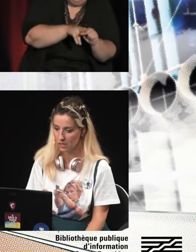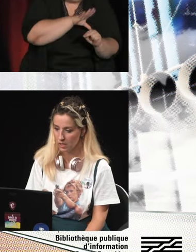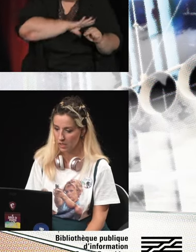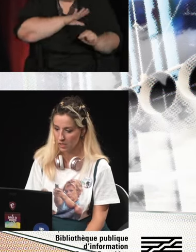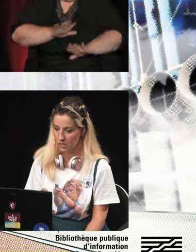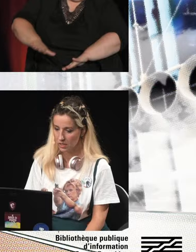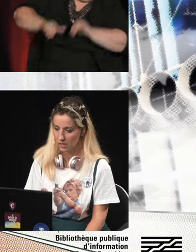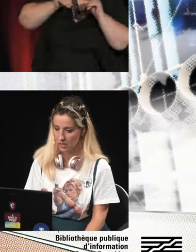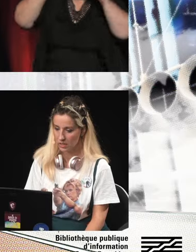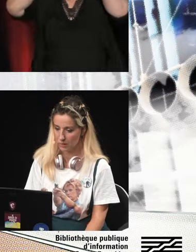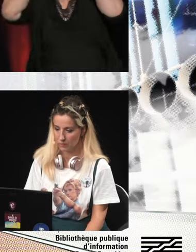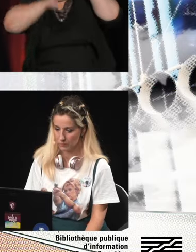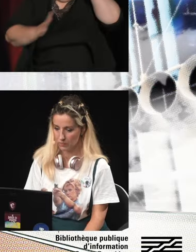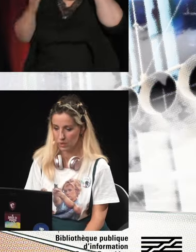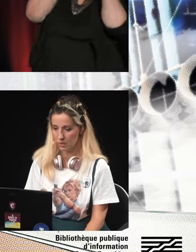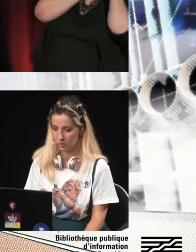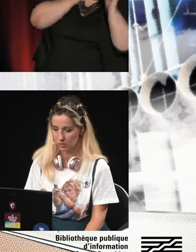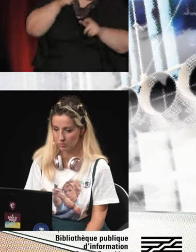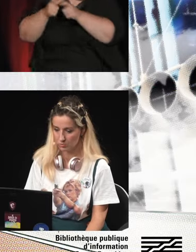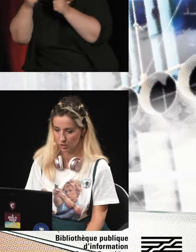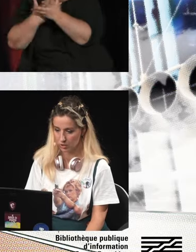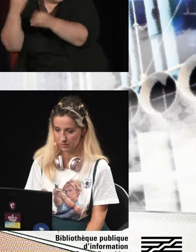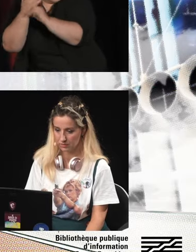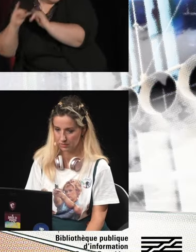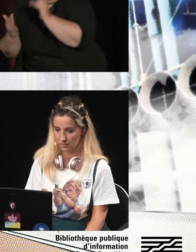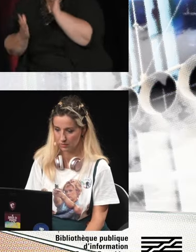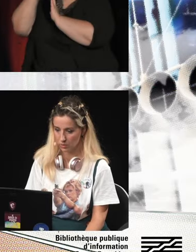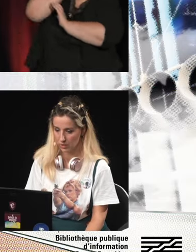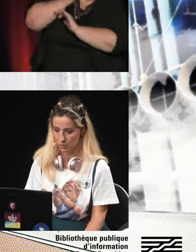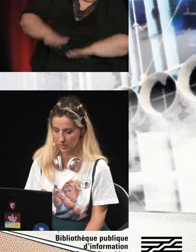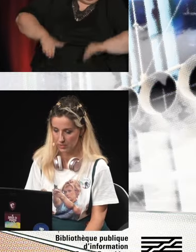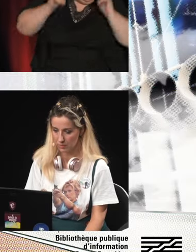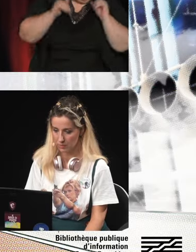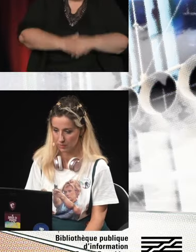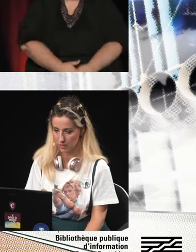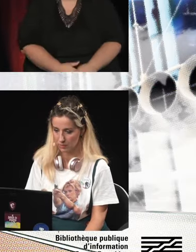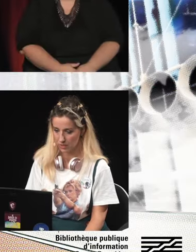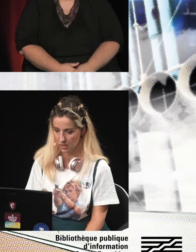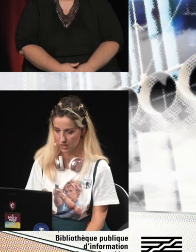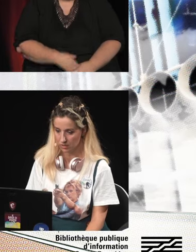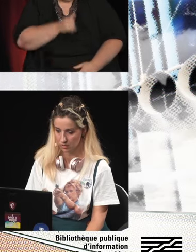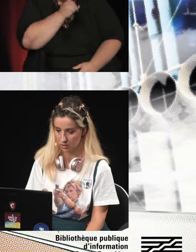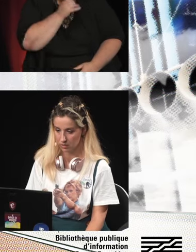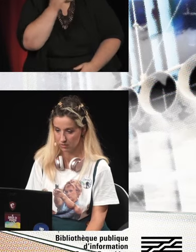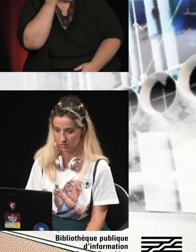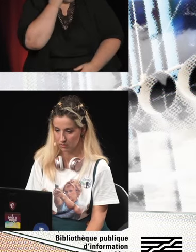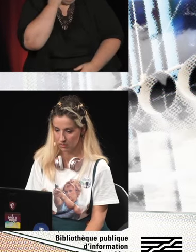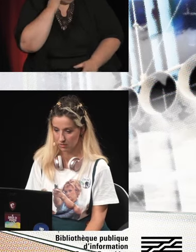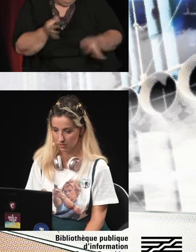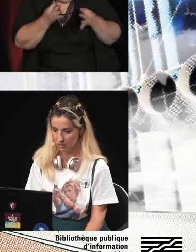même. Hop, oui bah bon, non, on récupère la petite pomme pour la vie,